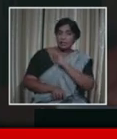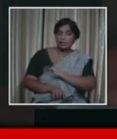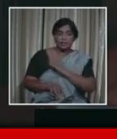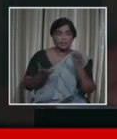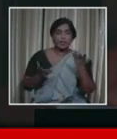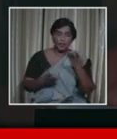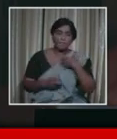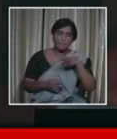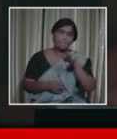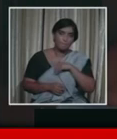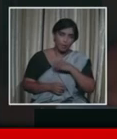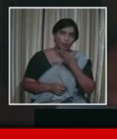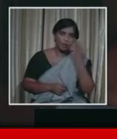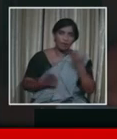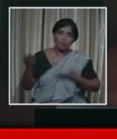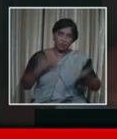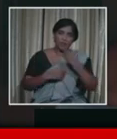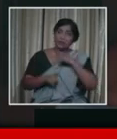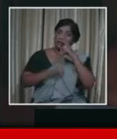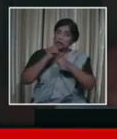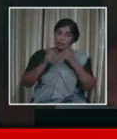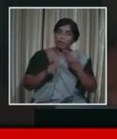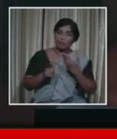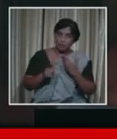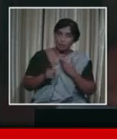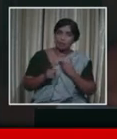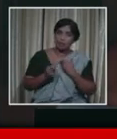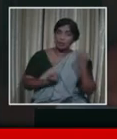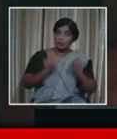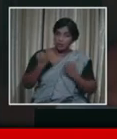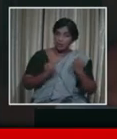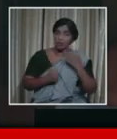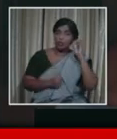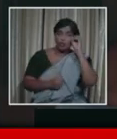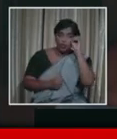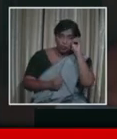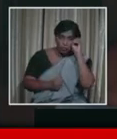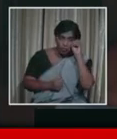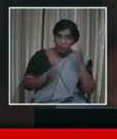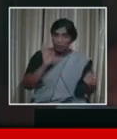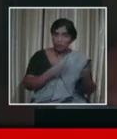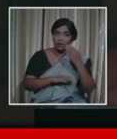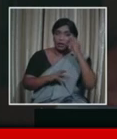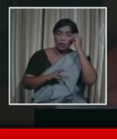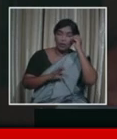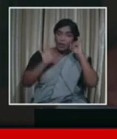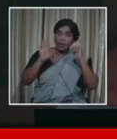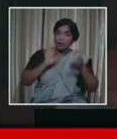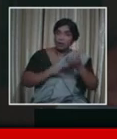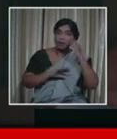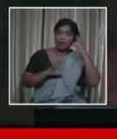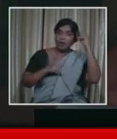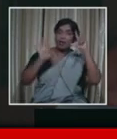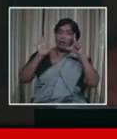අපිට පිළිගන්න පුළුවන්. මොකද අපි හැමෝටම කියන්න පුළුවන් මගේ ඩ්‍රයිවර්ලා උදේ ගියාම 6 ඉඳලා රෑ 6 විතර ඊයේ රෑ 7